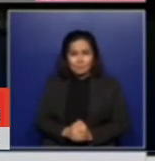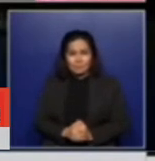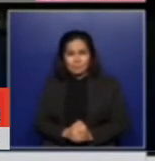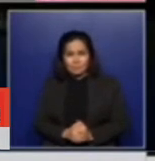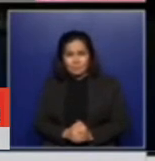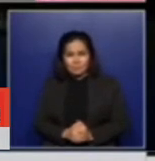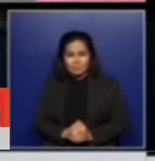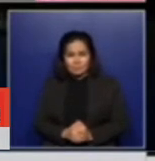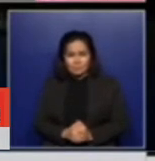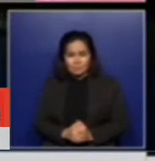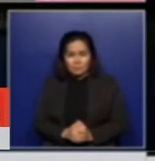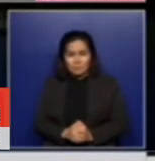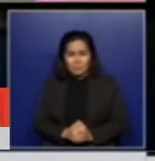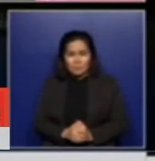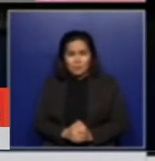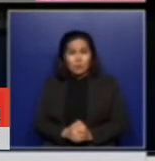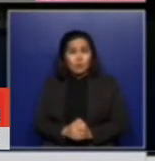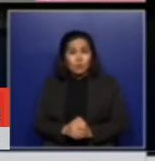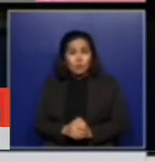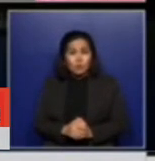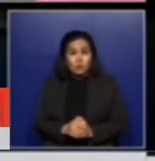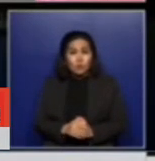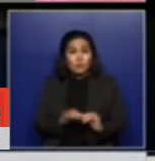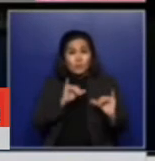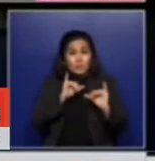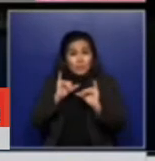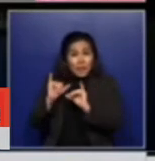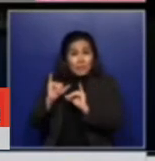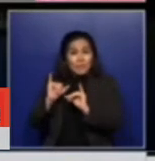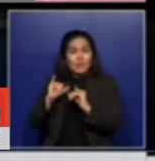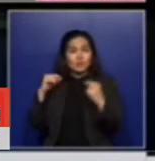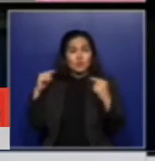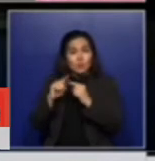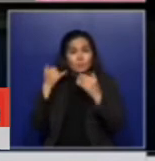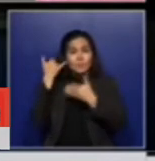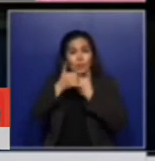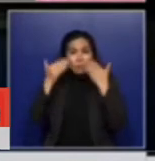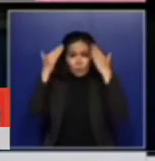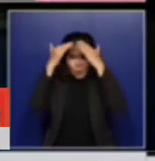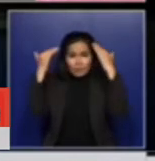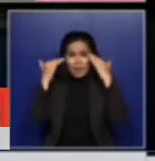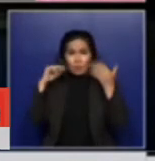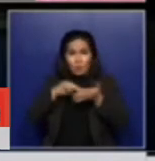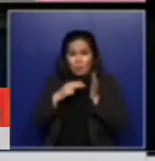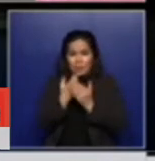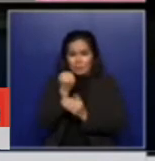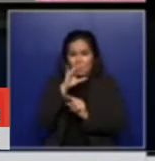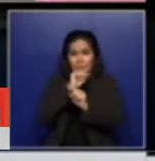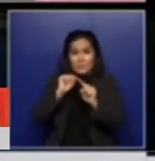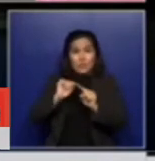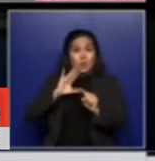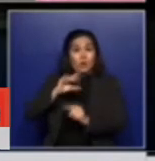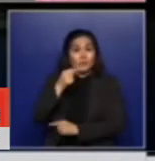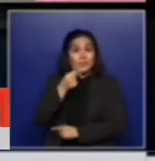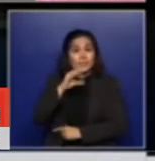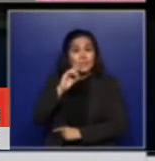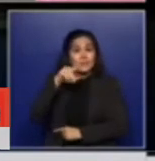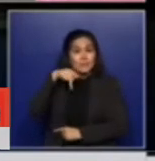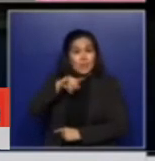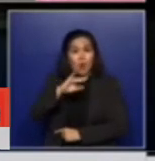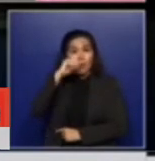ประมาณร้อยละ15ของ GDP ของประเทศเพราะฉะนั้นท่านประธานที่เคารพ